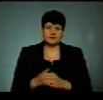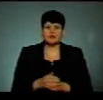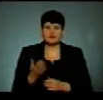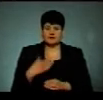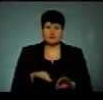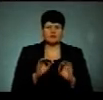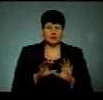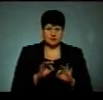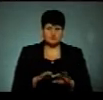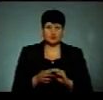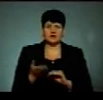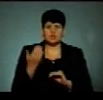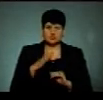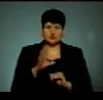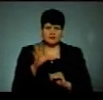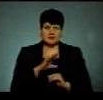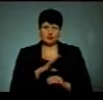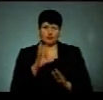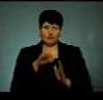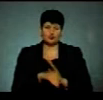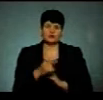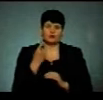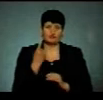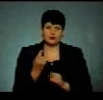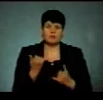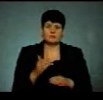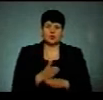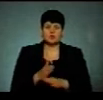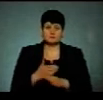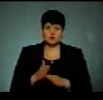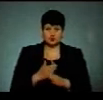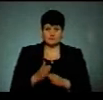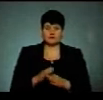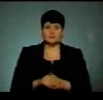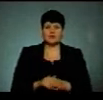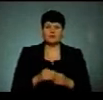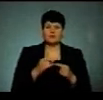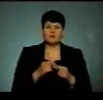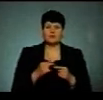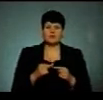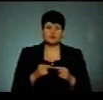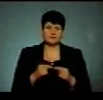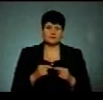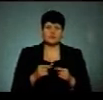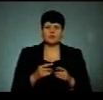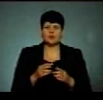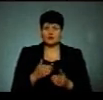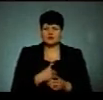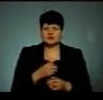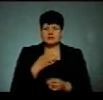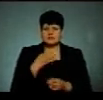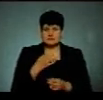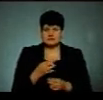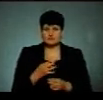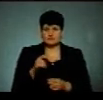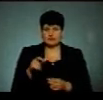все-таки пояснимо. Раніше все було включено в одну, так. Тепер розмежували, так. І скажіть, від чого будь залежить. Який, так? Дивіться, ще один момент хочу, щоб